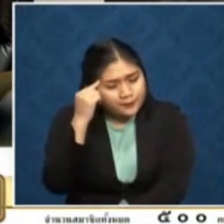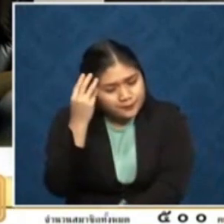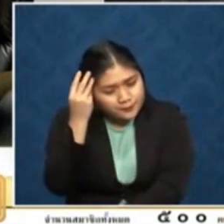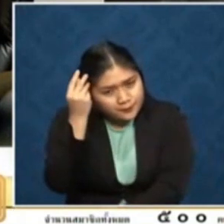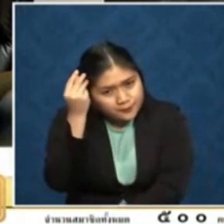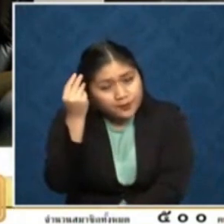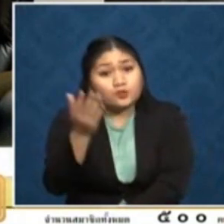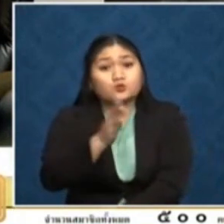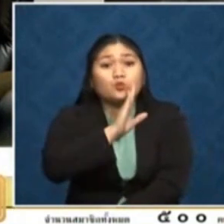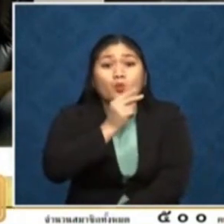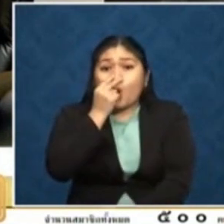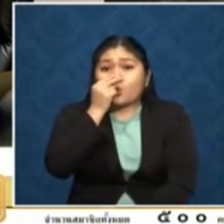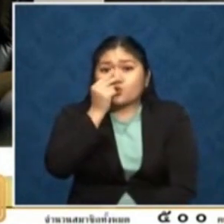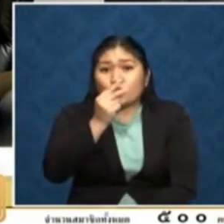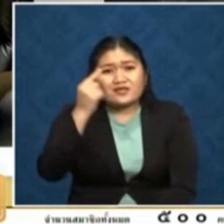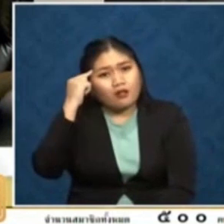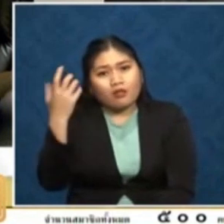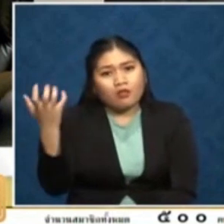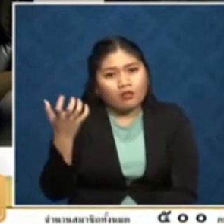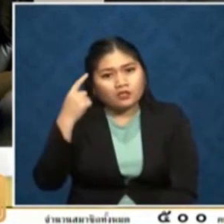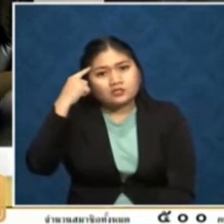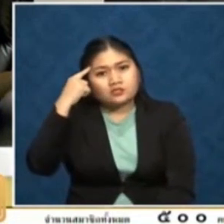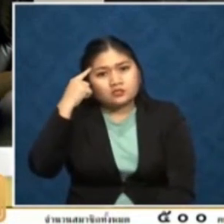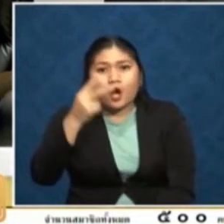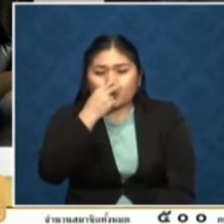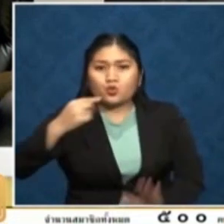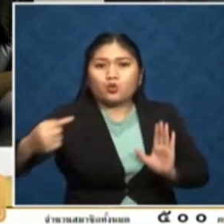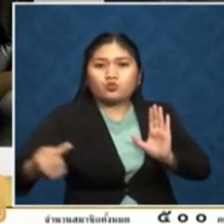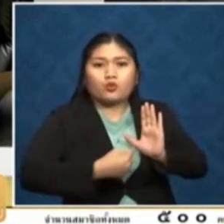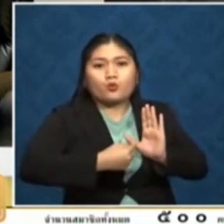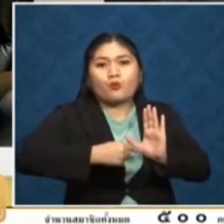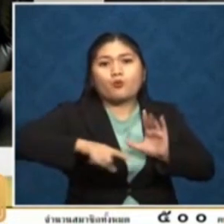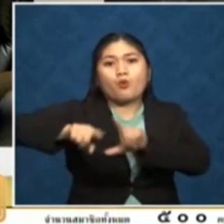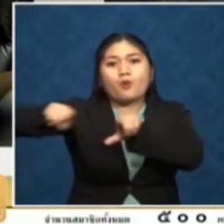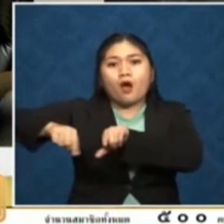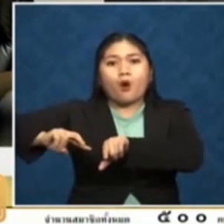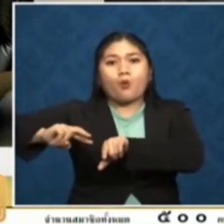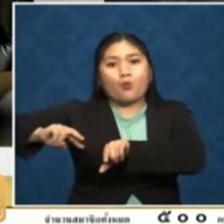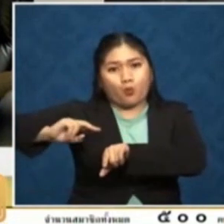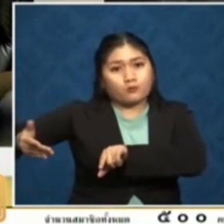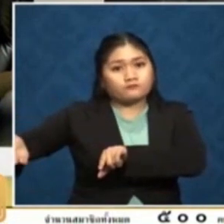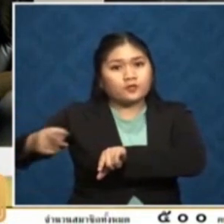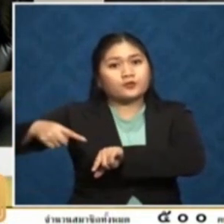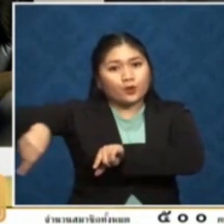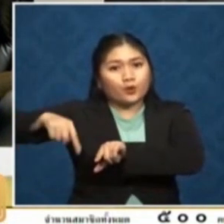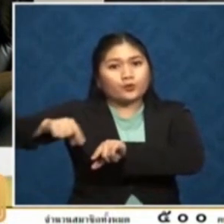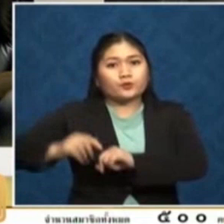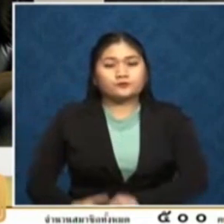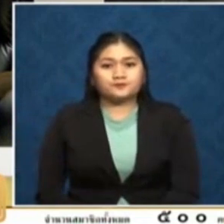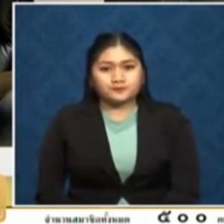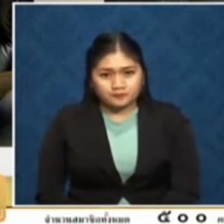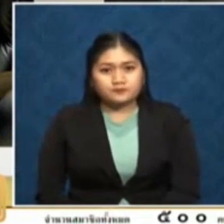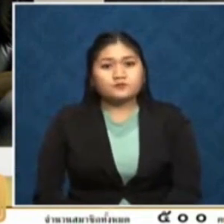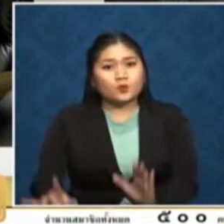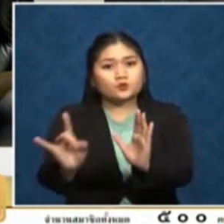ราจะต้องทำให้เขารู้สึกว่าเขาถูกเหยียดไม่ปกติอันนี้นะครับอยากฝากให้ทุกท่านได้คิดดูนะ